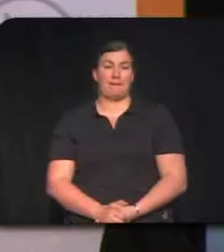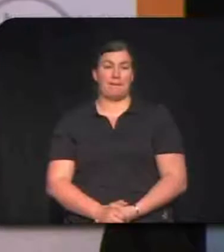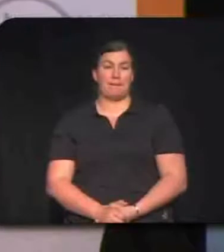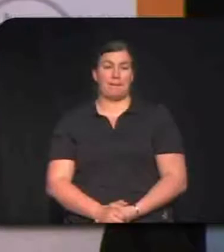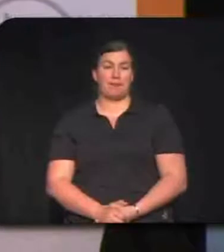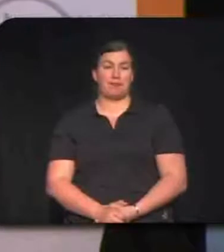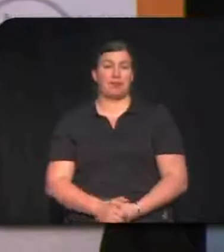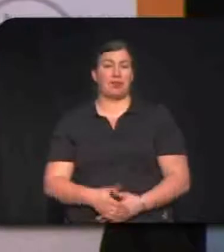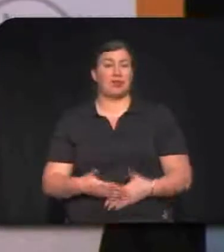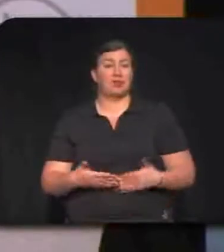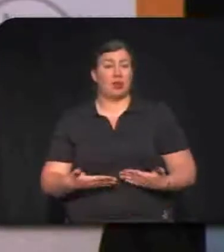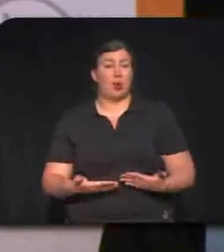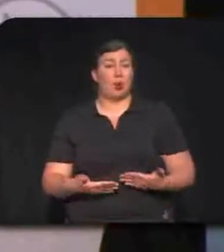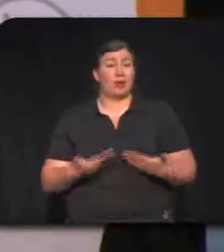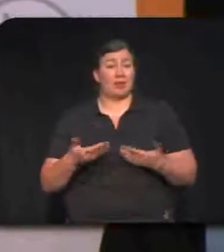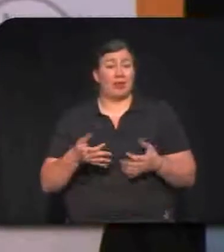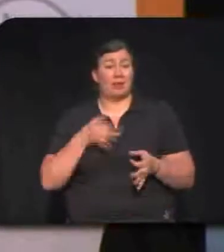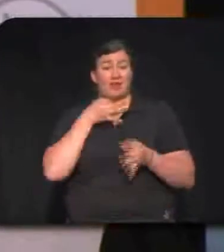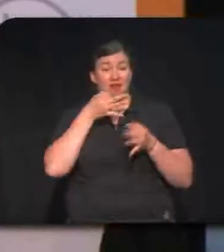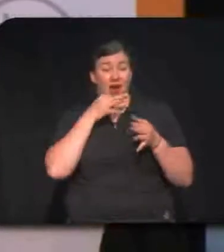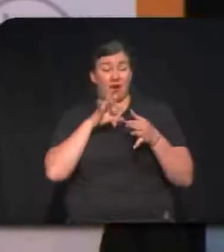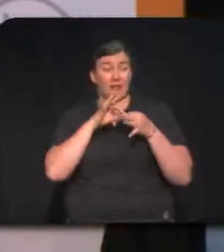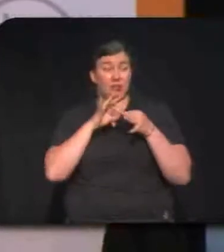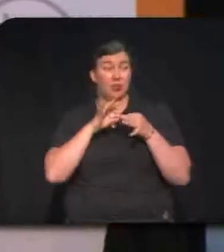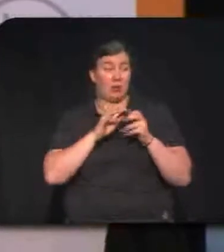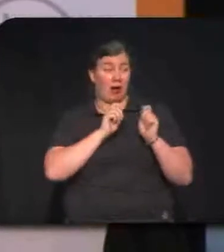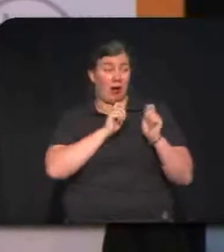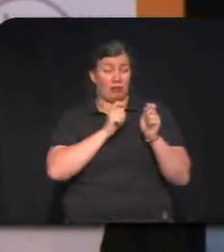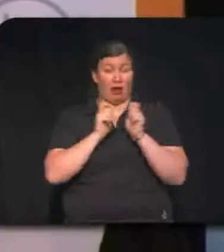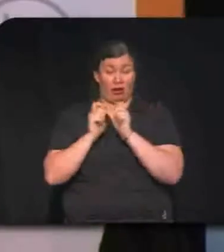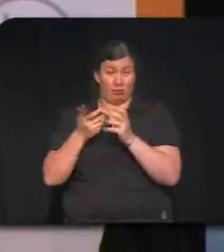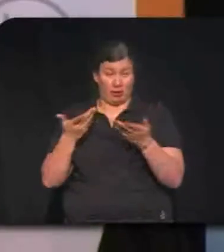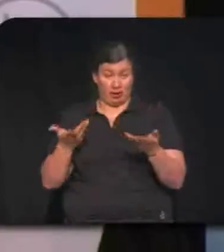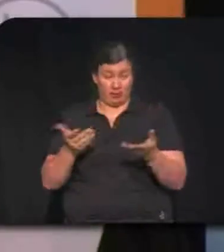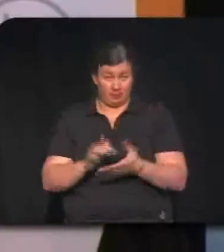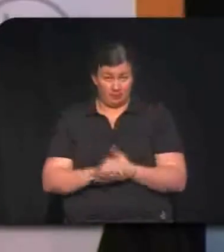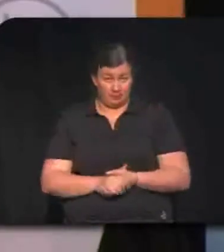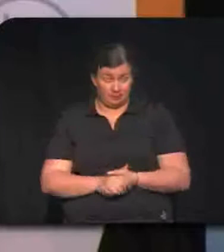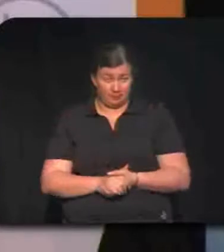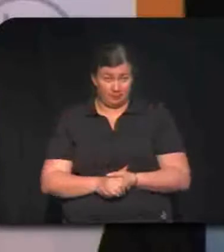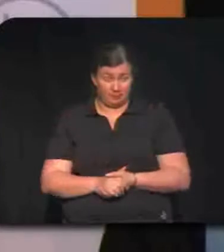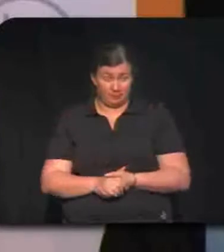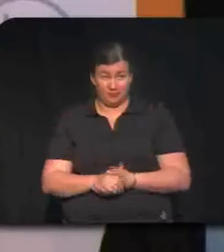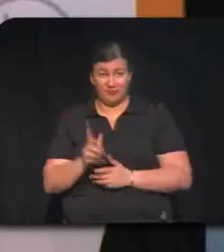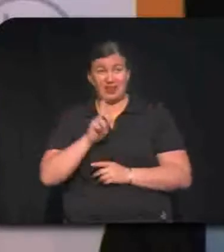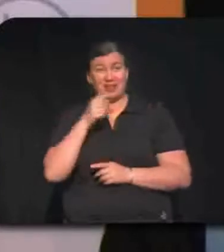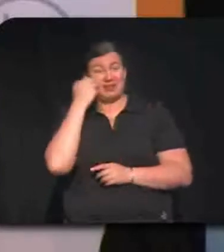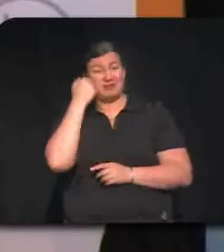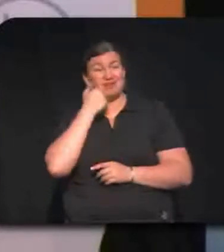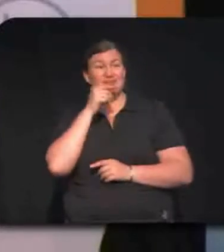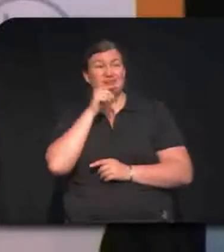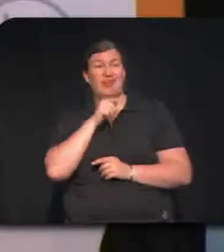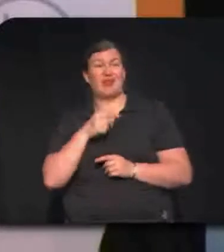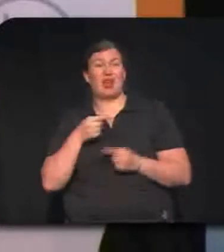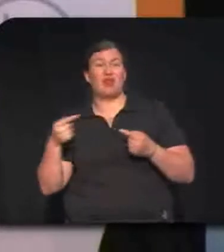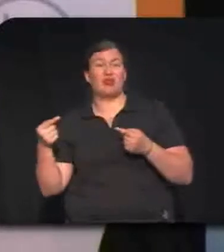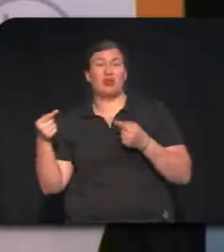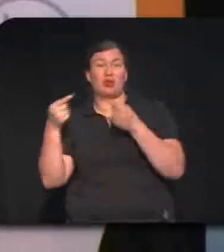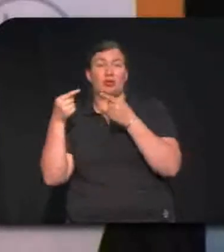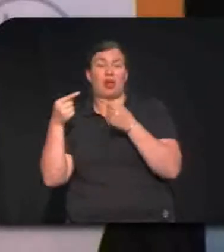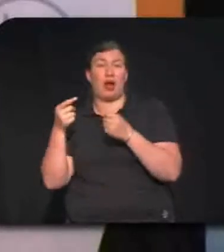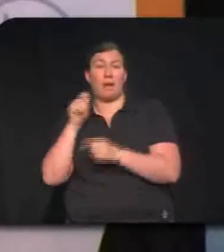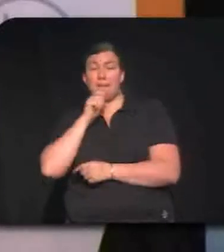so gibt es Fragen zu diesen Anträgen bitte ich euch zum kontra Mikro zu gehen mit den Fragen